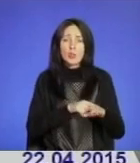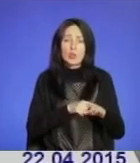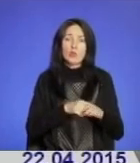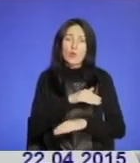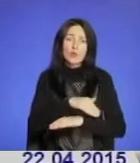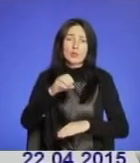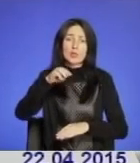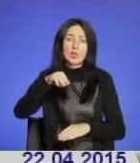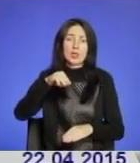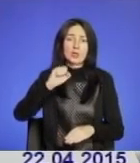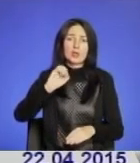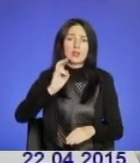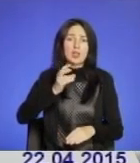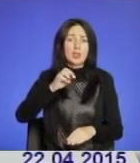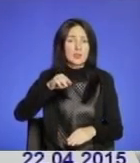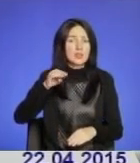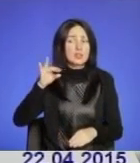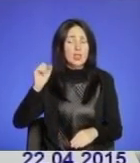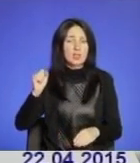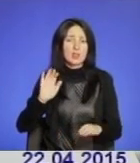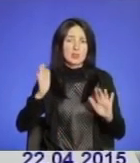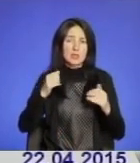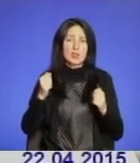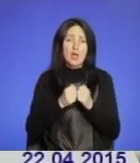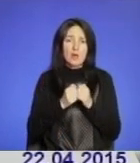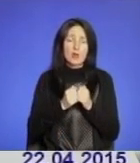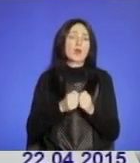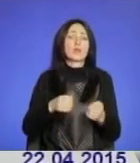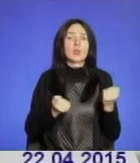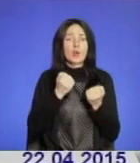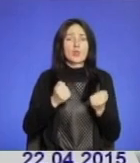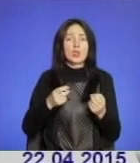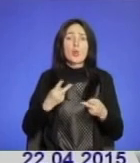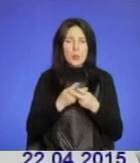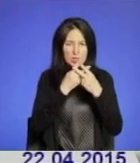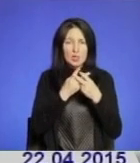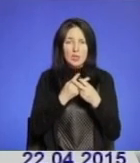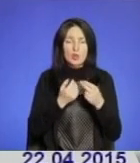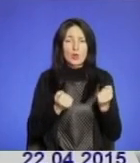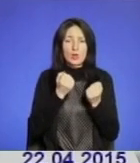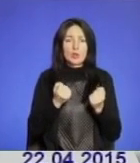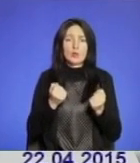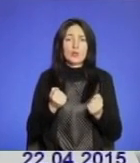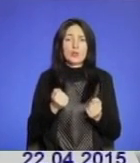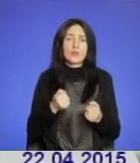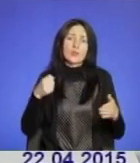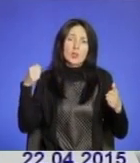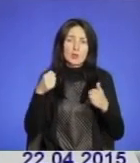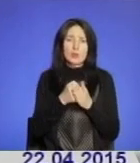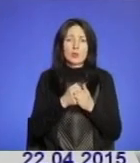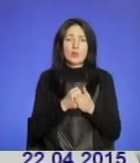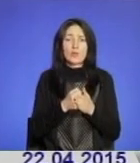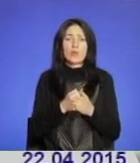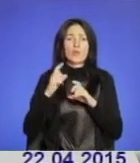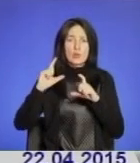трапилася аварія. Водій автомобіля «Мерседес», керуючи транспортним засобом, допустив зіткнення з вантажним автомобілем «МАН», який рухався в